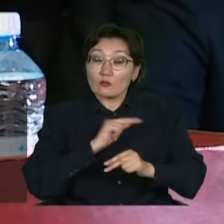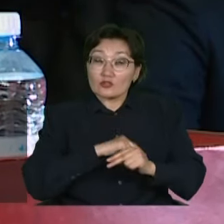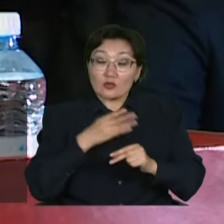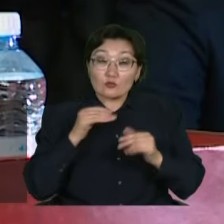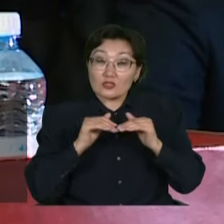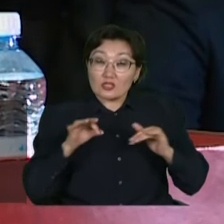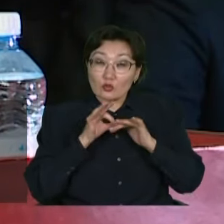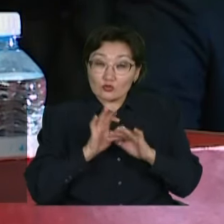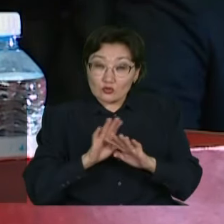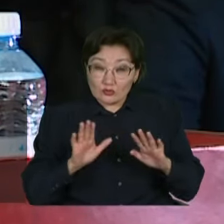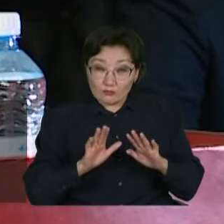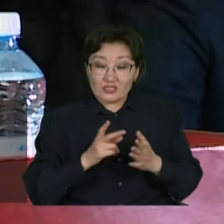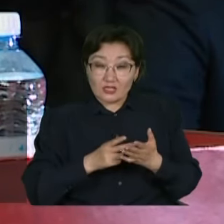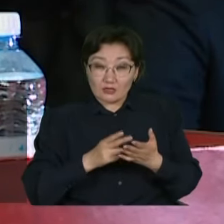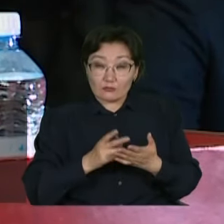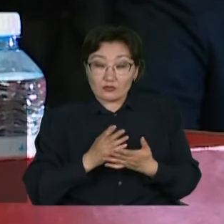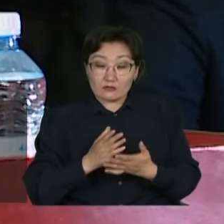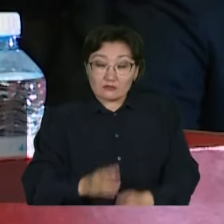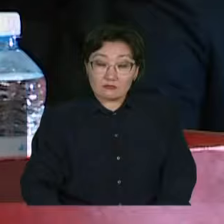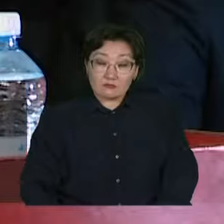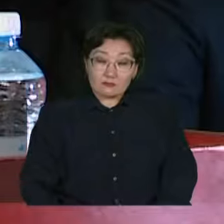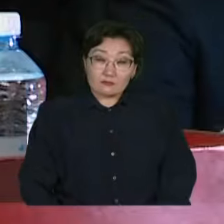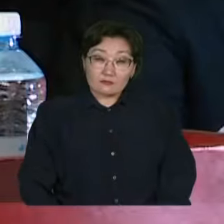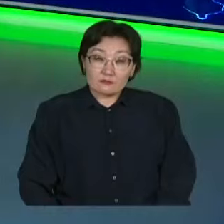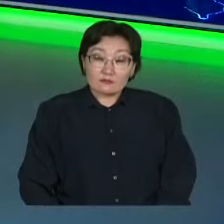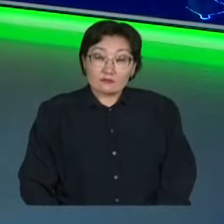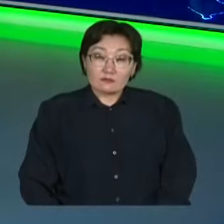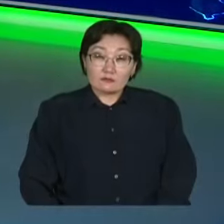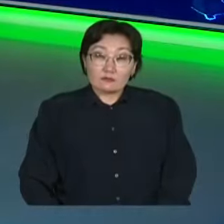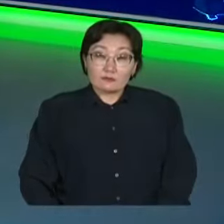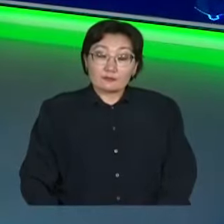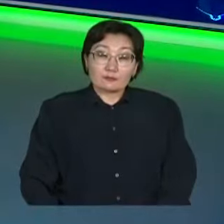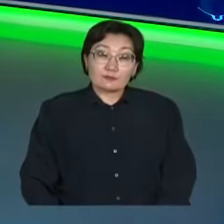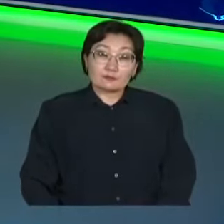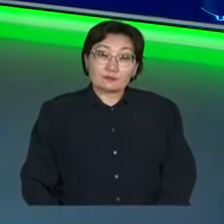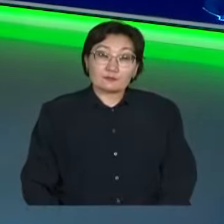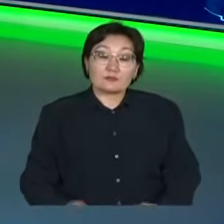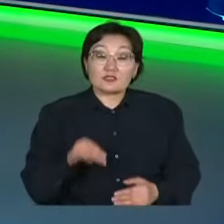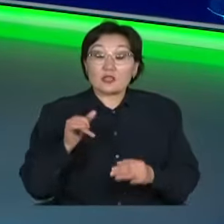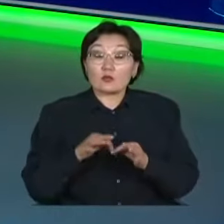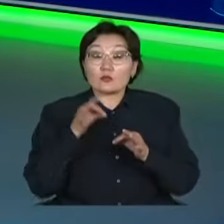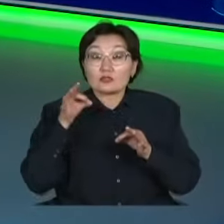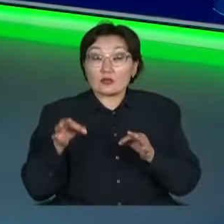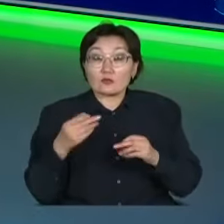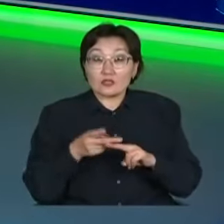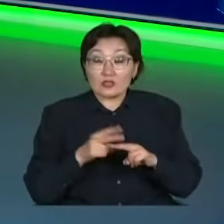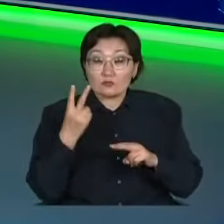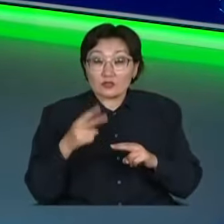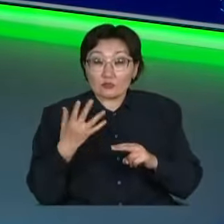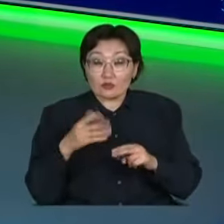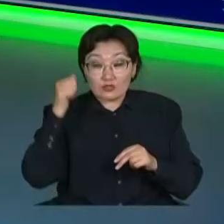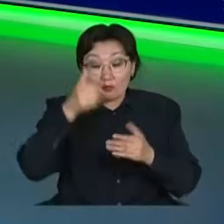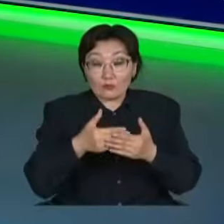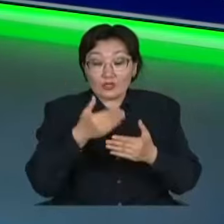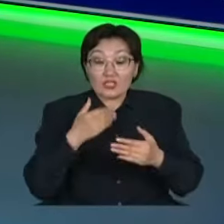деңгейінде жүргізілмейтін дәлелдемесі болып табылып отыр. Жетісу облысында осыдан 25 жыл